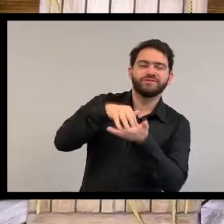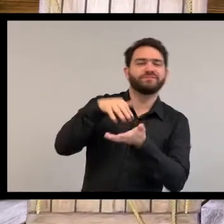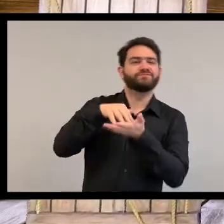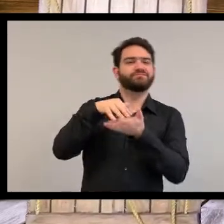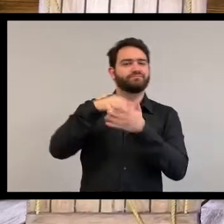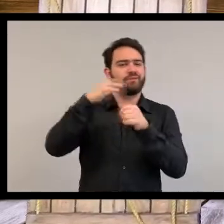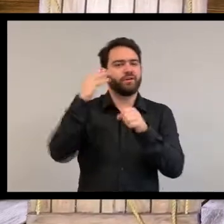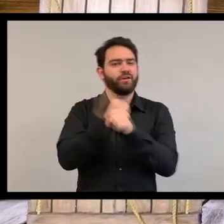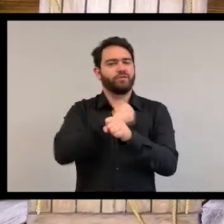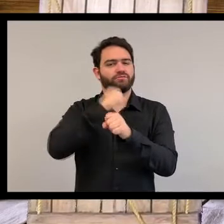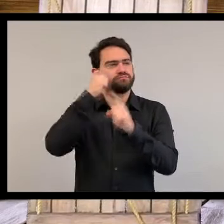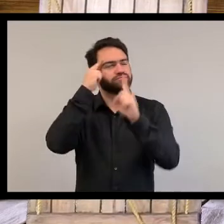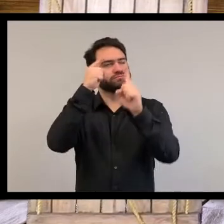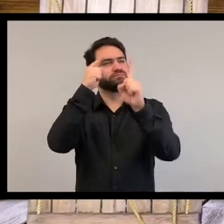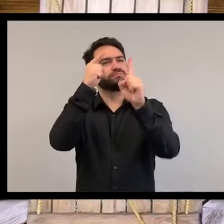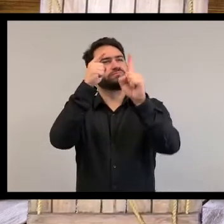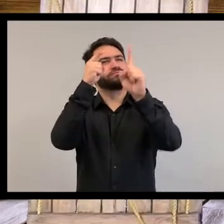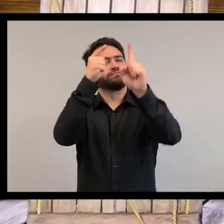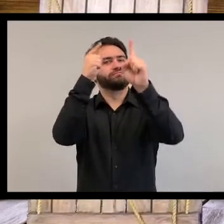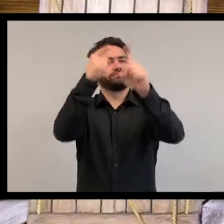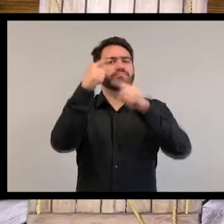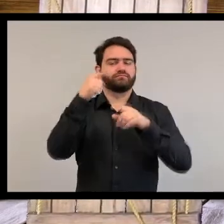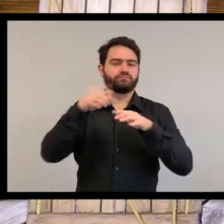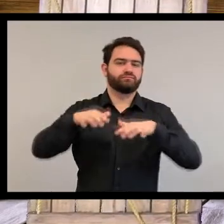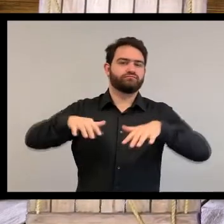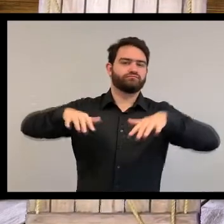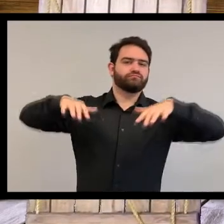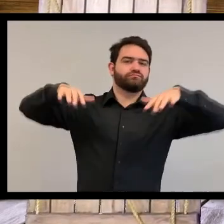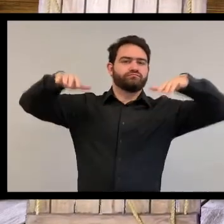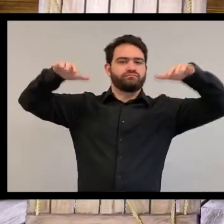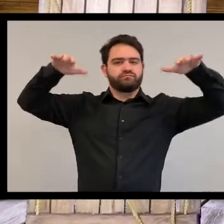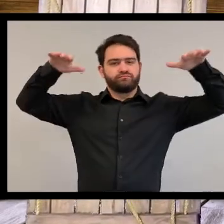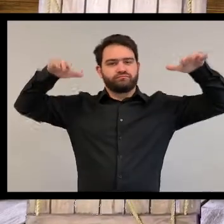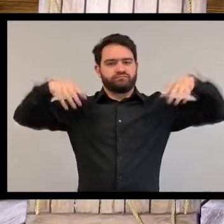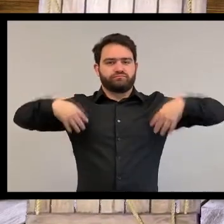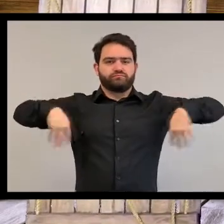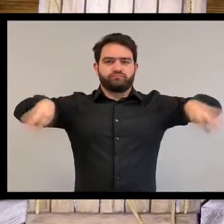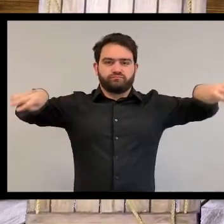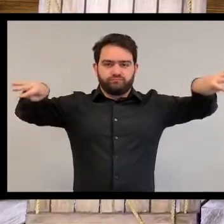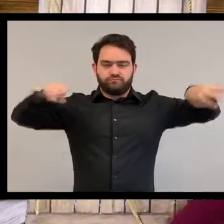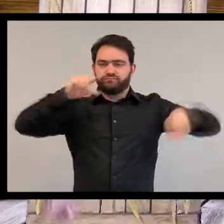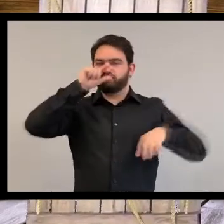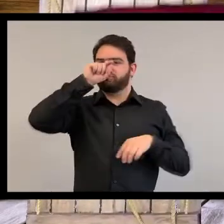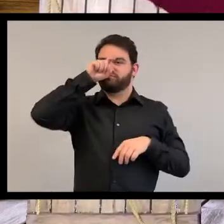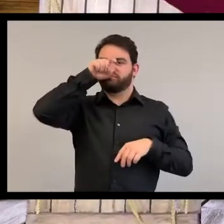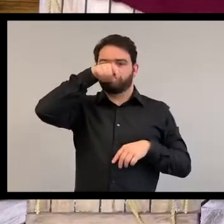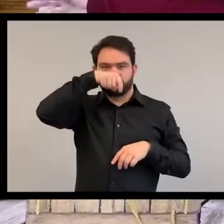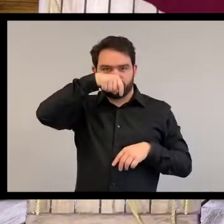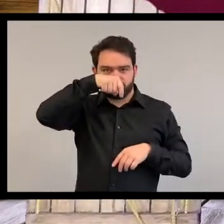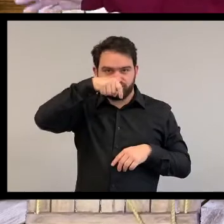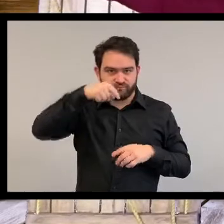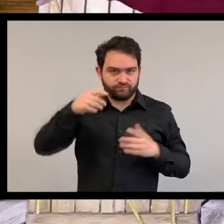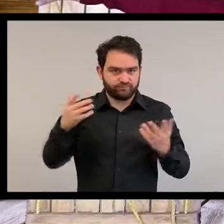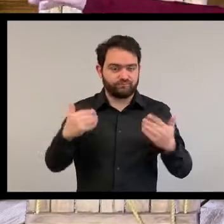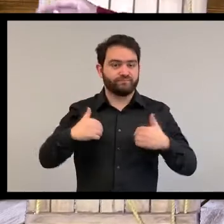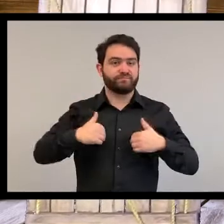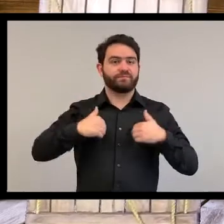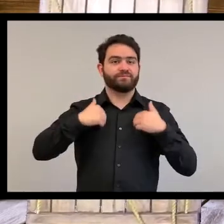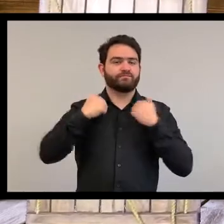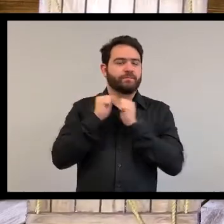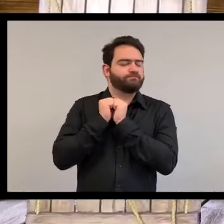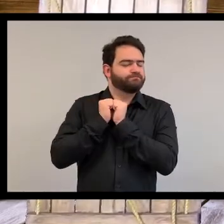milieu. Ils ont réussi leurs études. Ils n'ont jamais eu peur de rien. L'aigle les